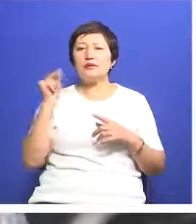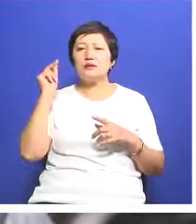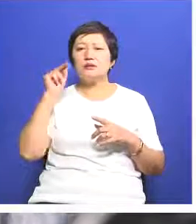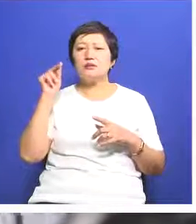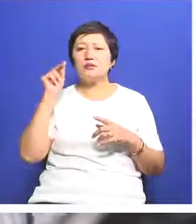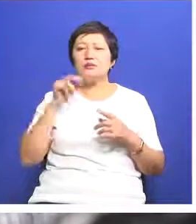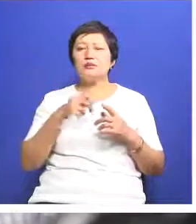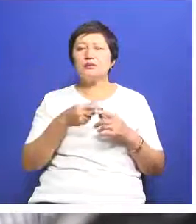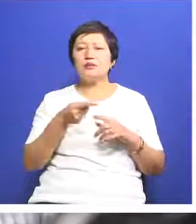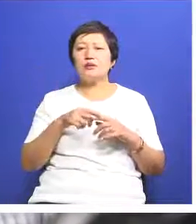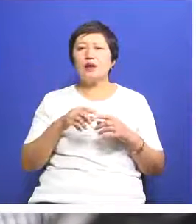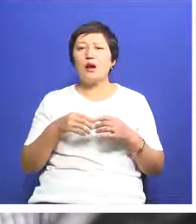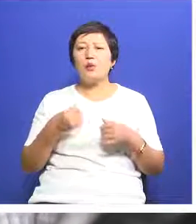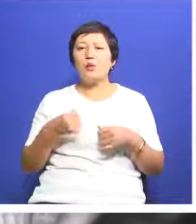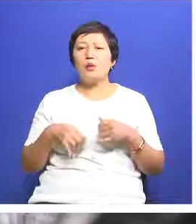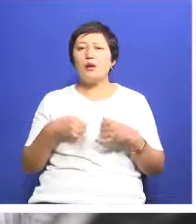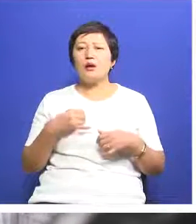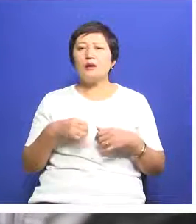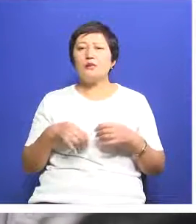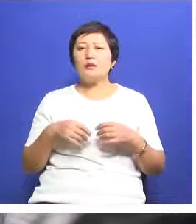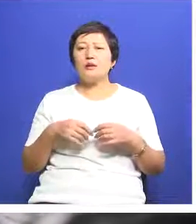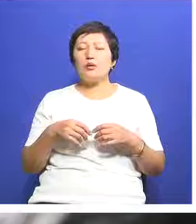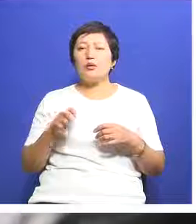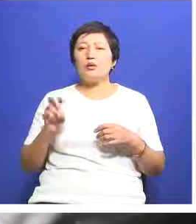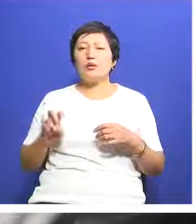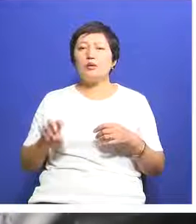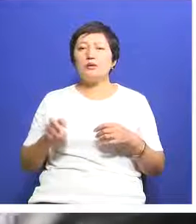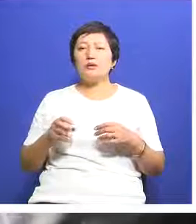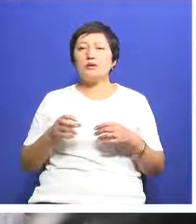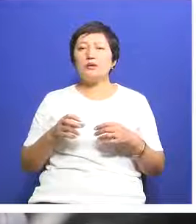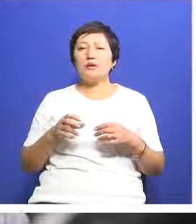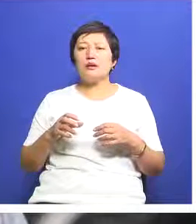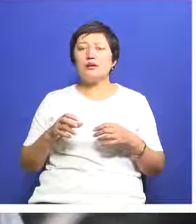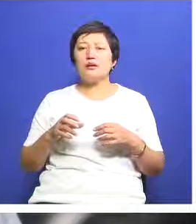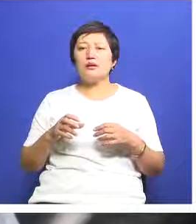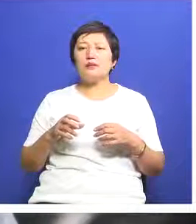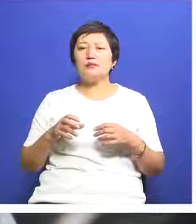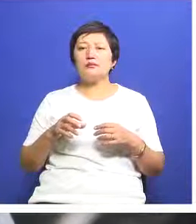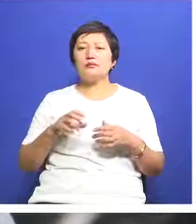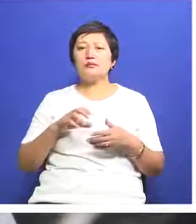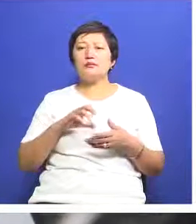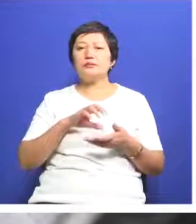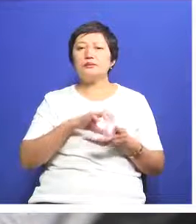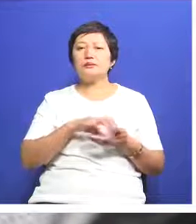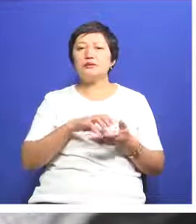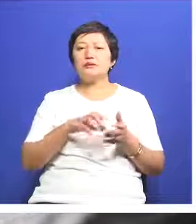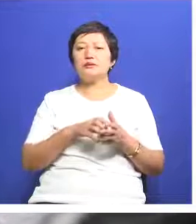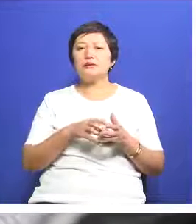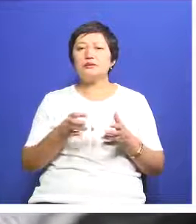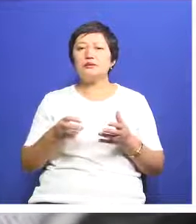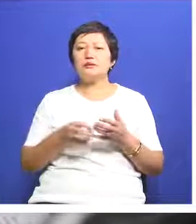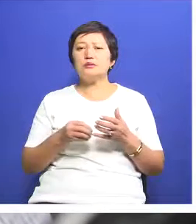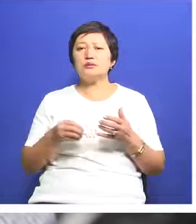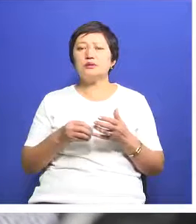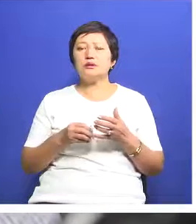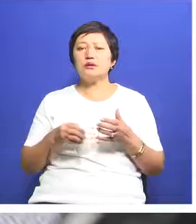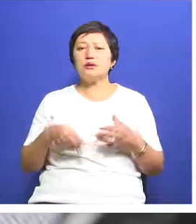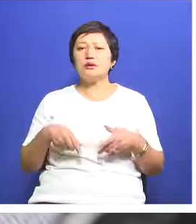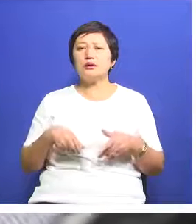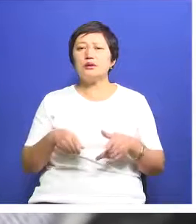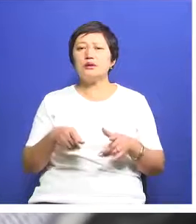болғасын әйтеуір жаңағы өзінің мұғалімдері отыратын бір отыр, бір 5 минут не алатын жері болу керек қой. Коридорда жүреді ғой сорлар.